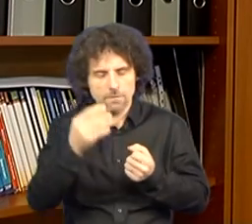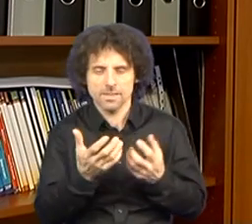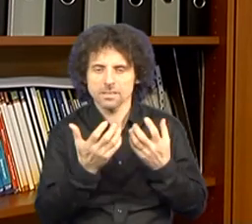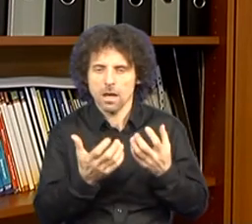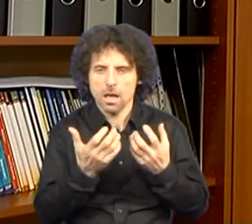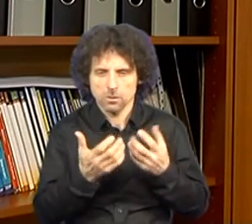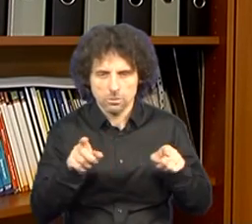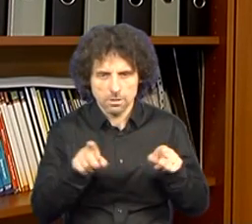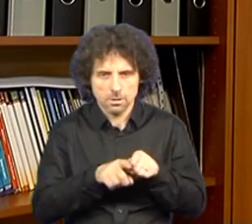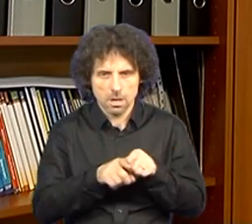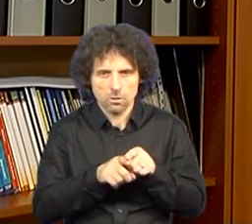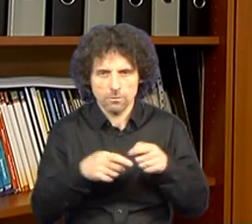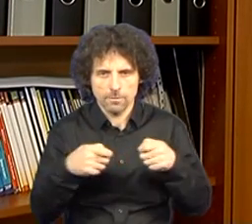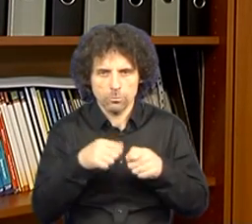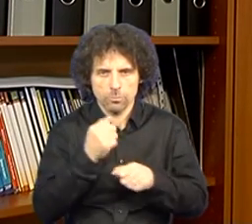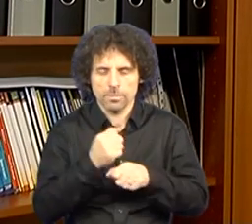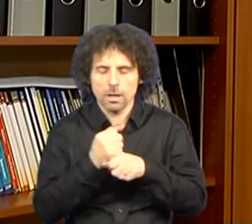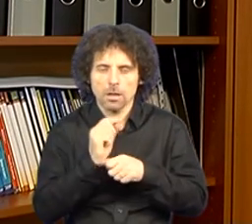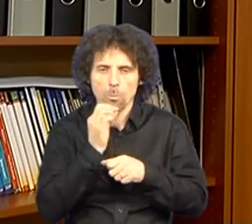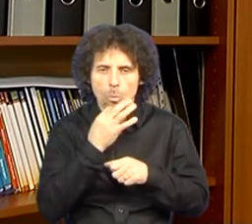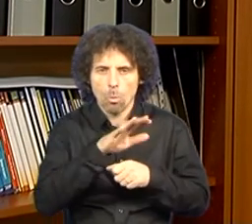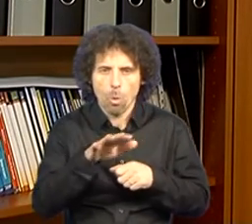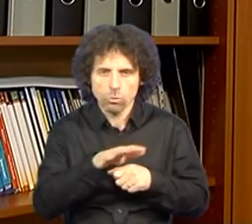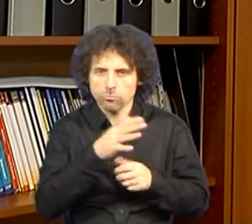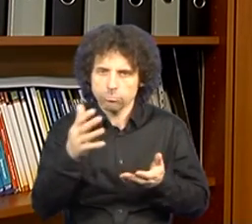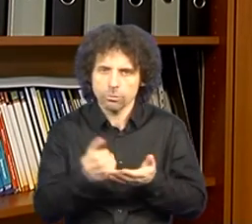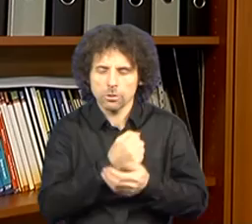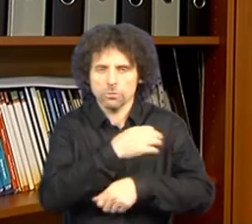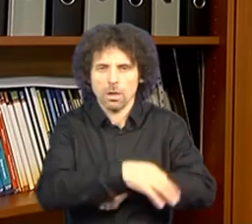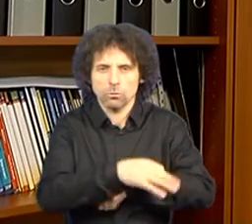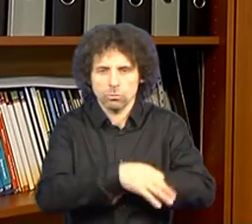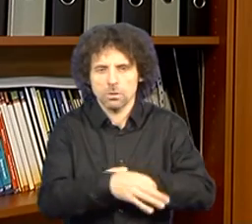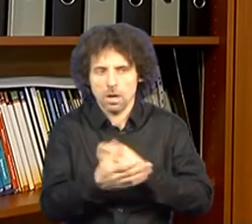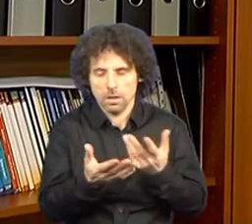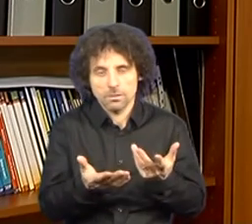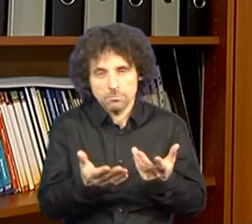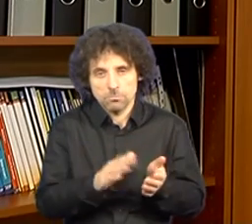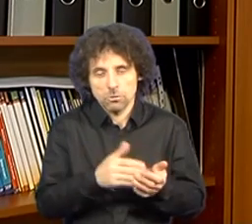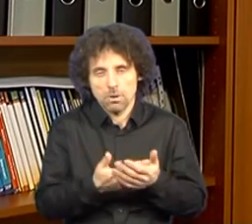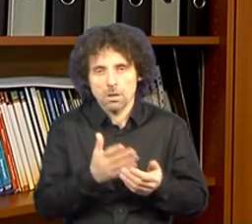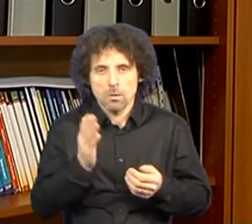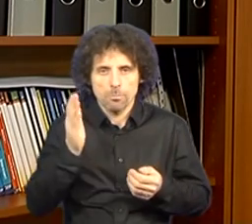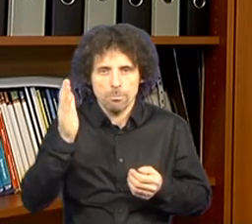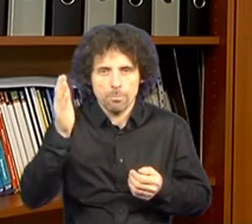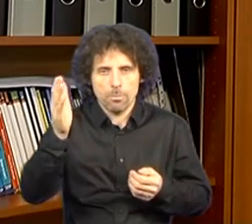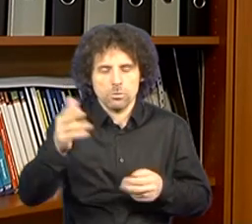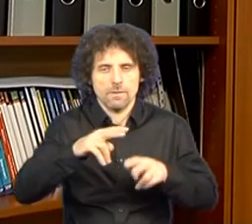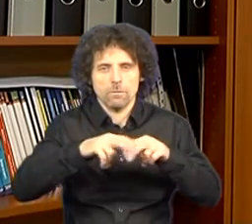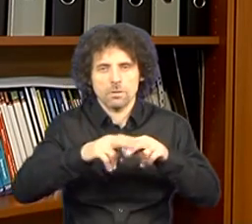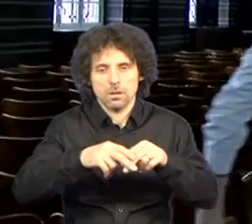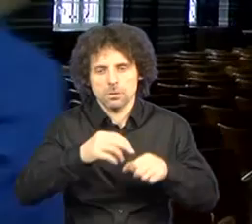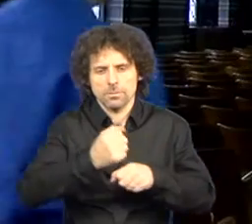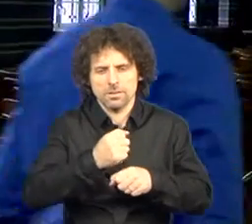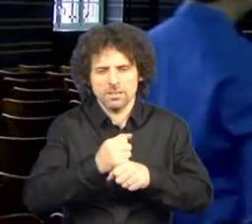ta współpraca młodzież do podjęcia studiów na przykład biotechnologicznych, aby potem móc w takiej fundacji